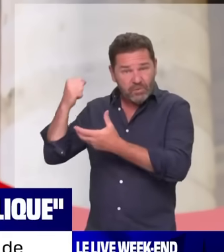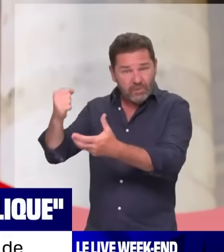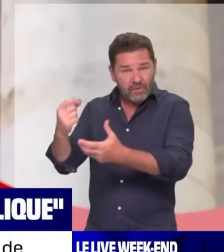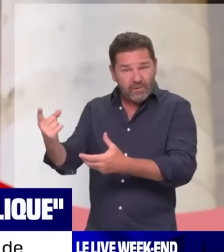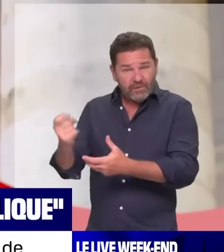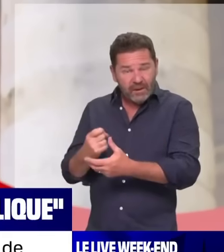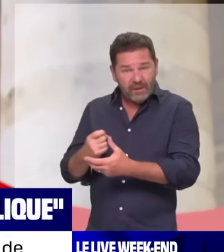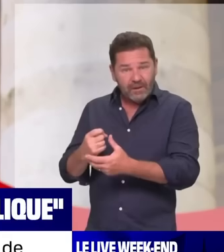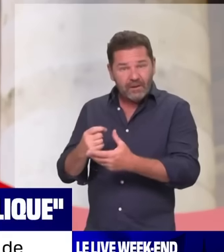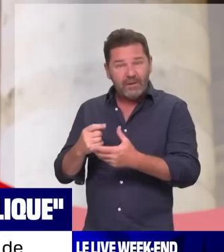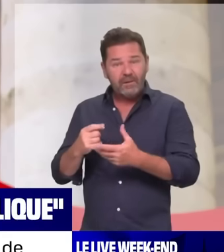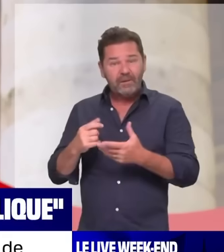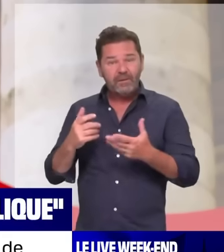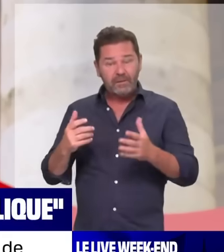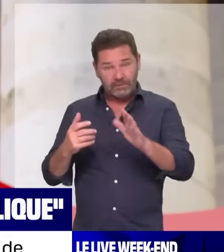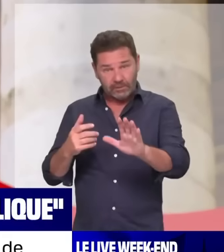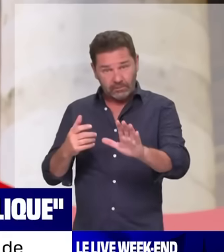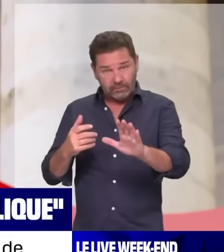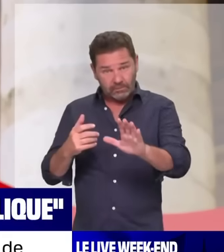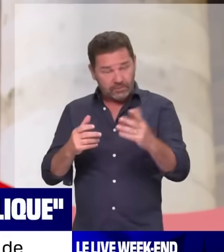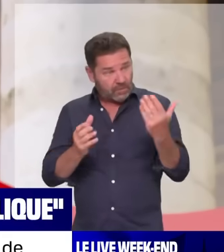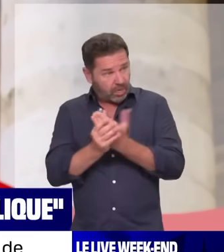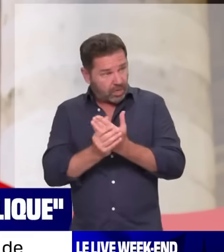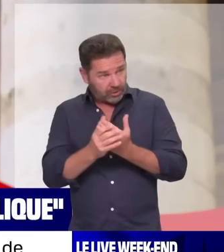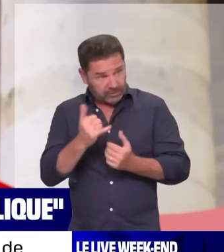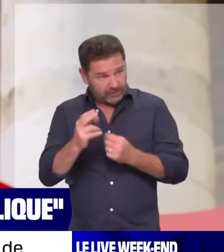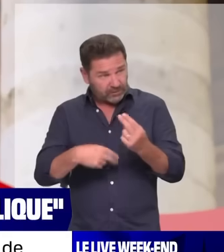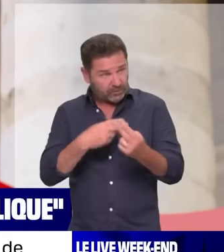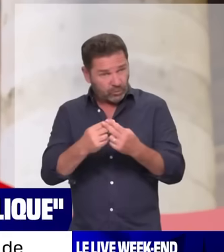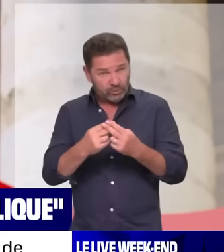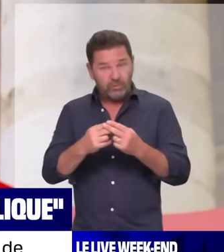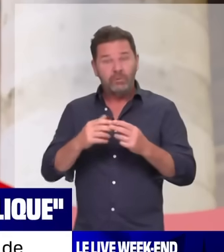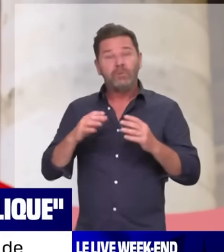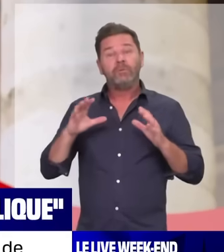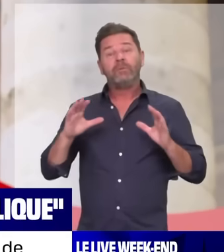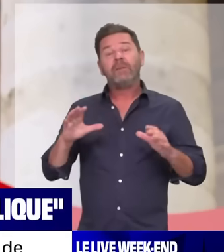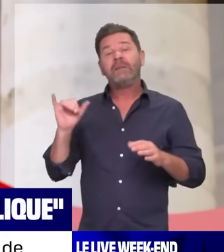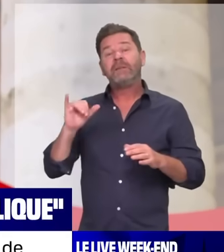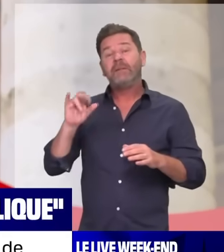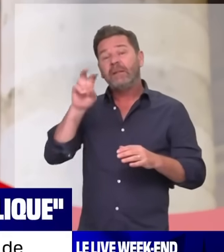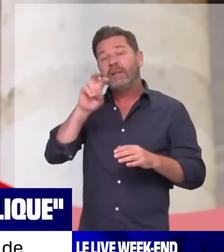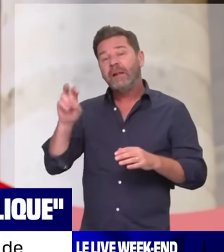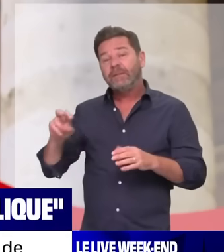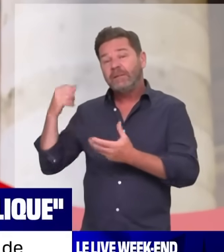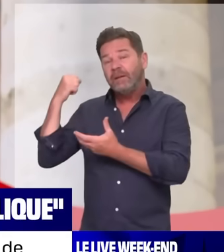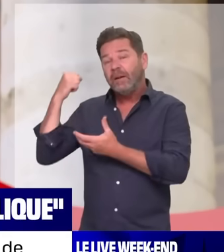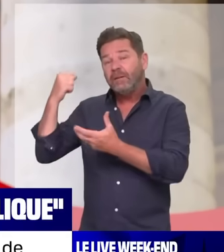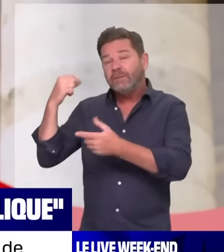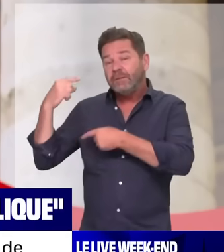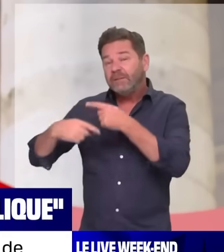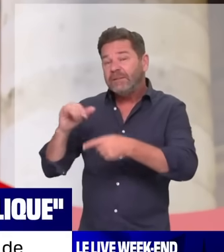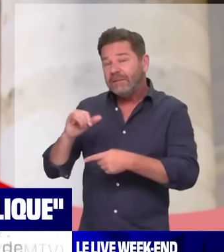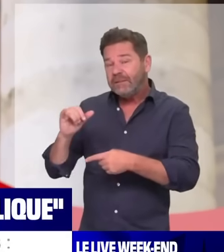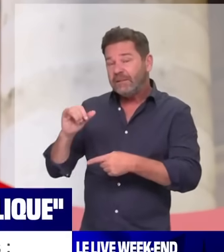v et je permettez-moi d'y répondre sur le fond qui sont les héritiers des nazis c'est le rassemblement national nous sommes les